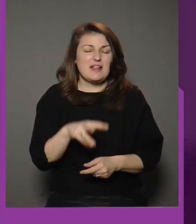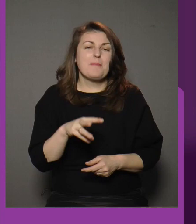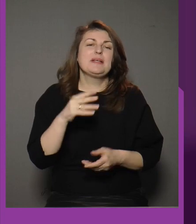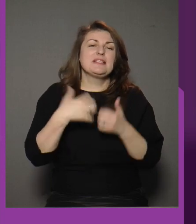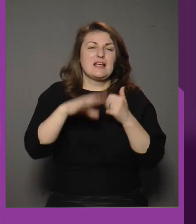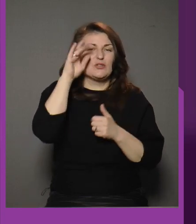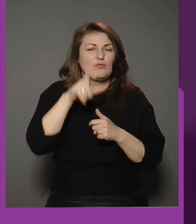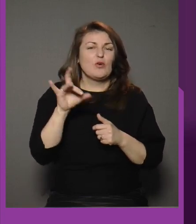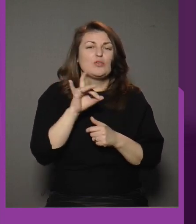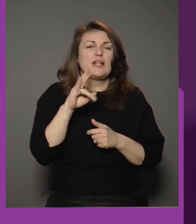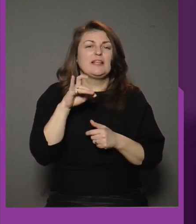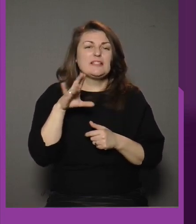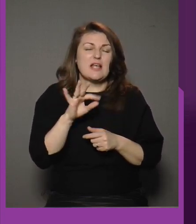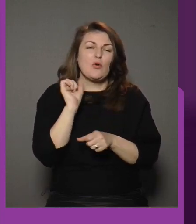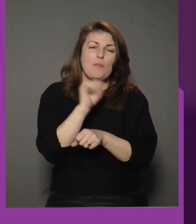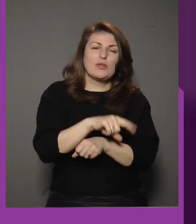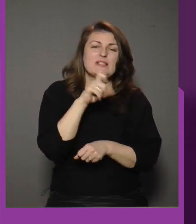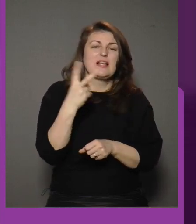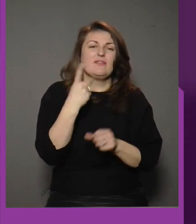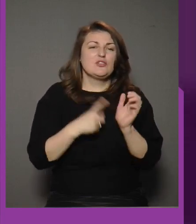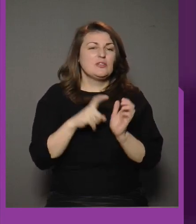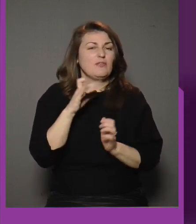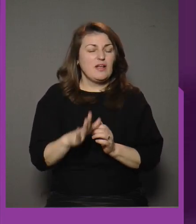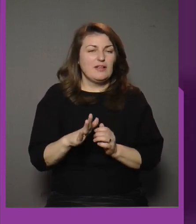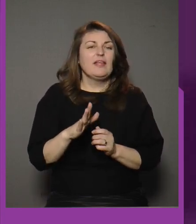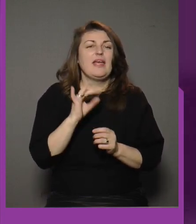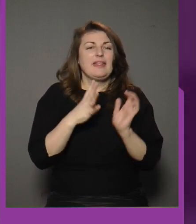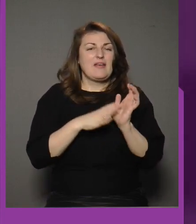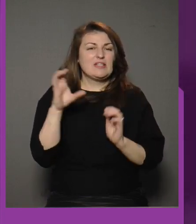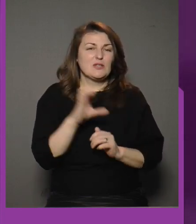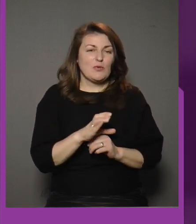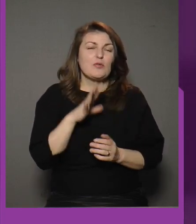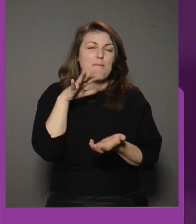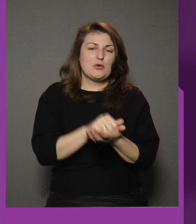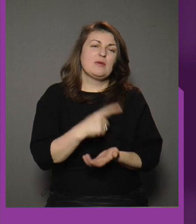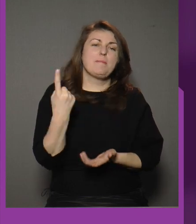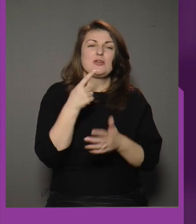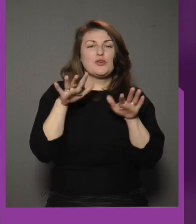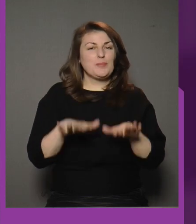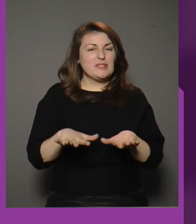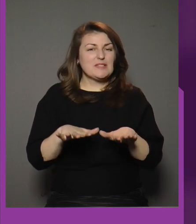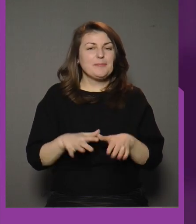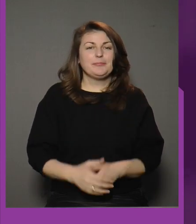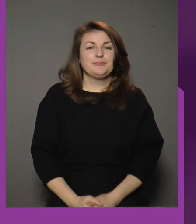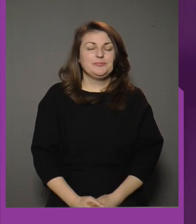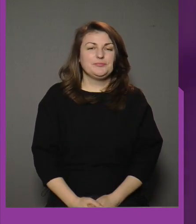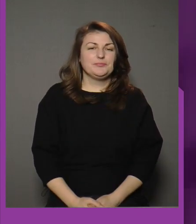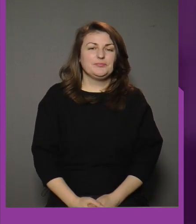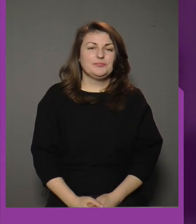чоловіків Руслан Денисенко подолав за 26 хвилин і 9 секунд, посівши перше місце.